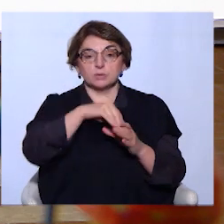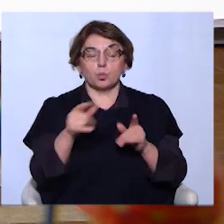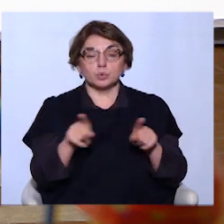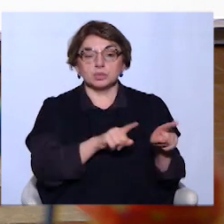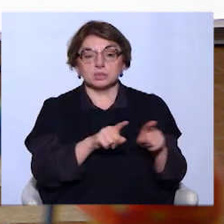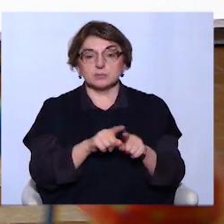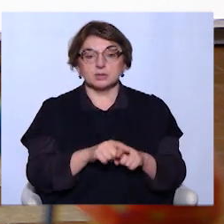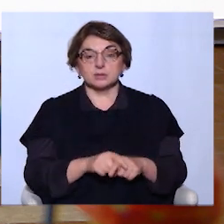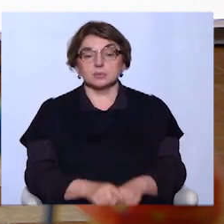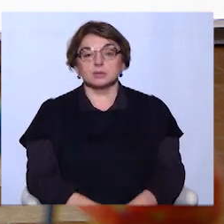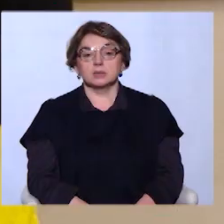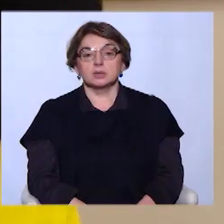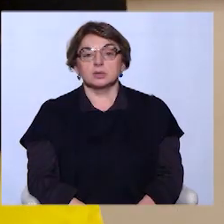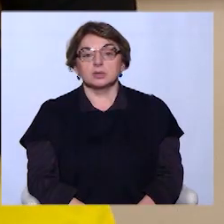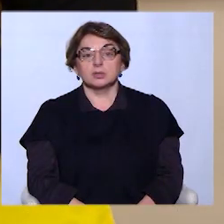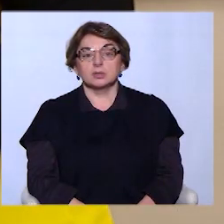ურთიერთქმედებით